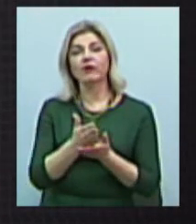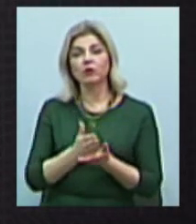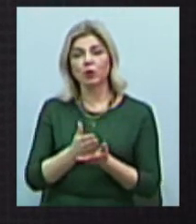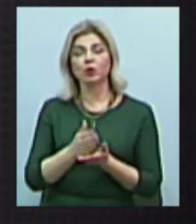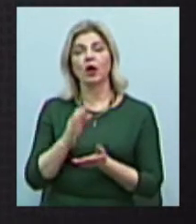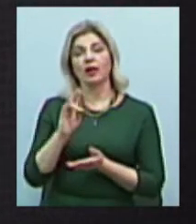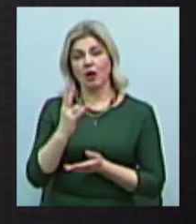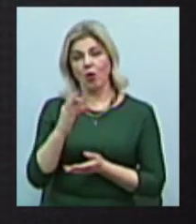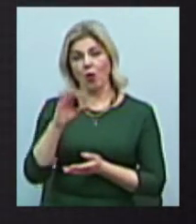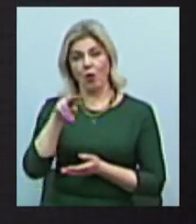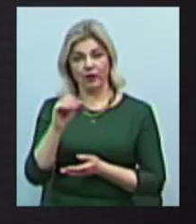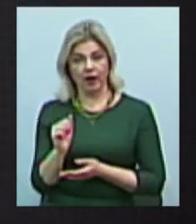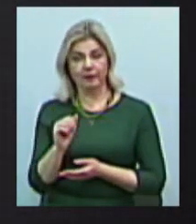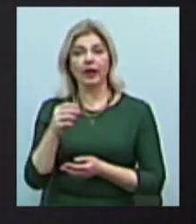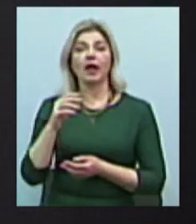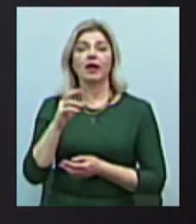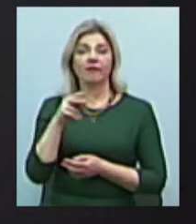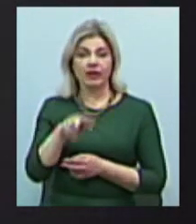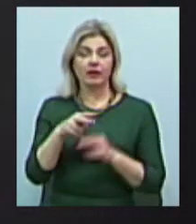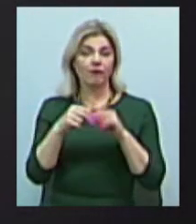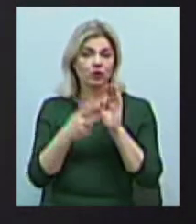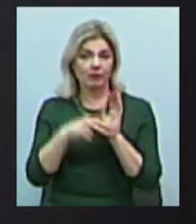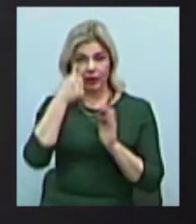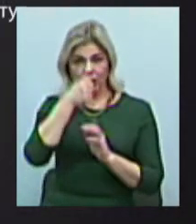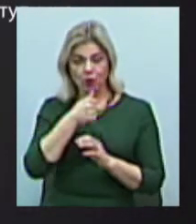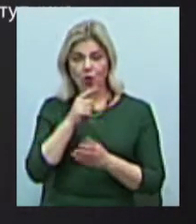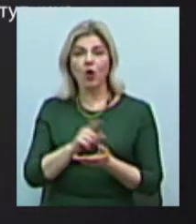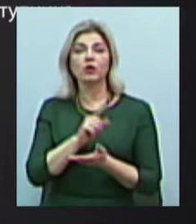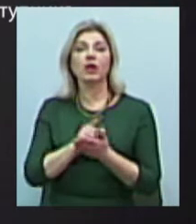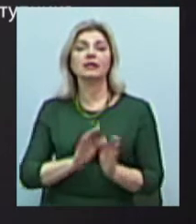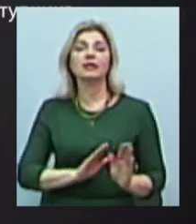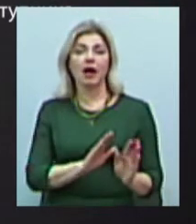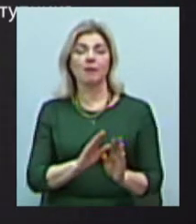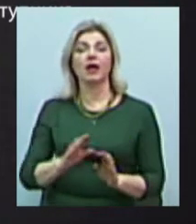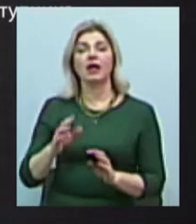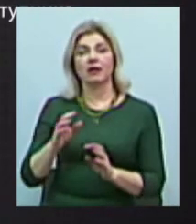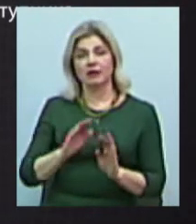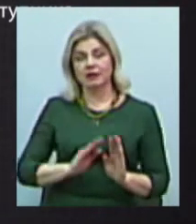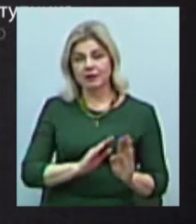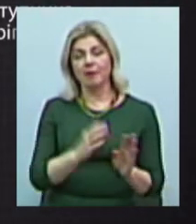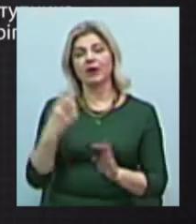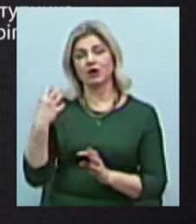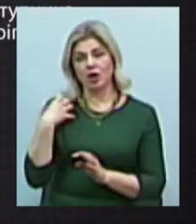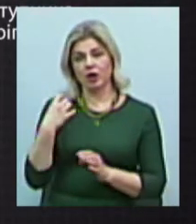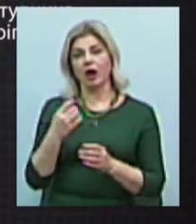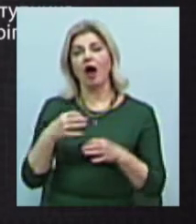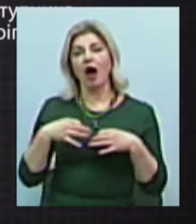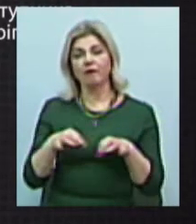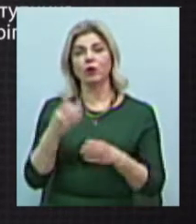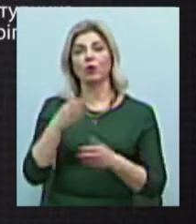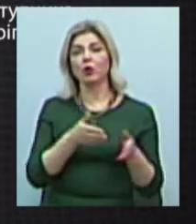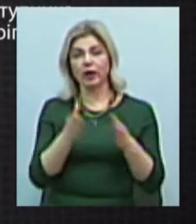Миколаївської ОДА. З лютого 2018 року обіймає посаду заступника начальника служби автомобільних доріг у Миколаївській області, а